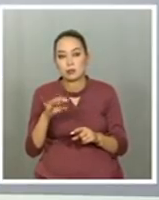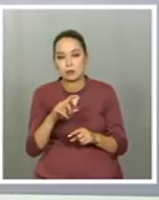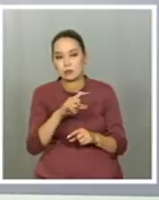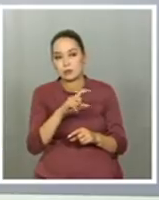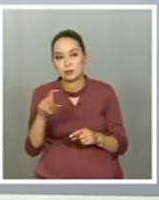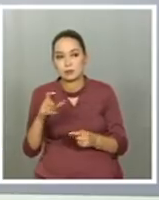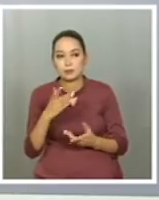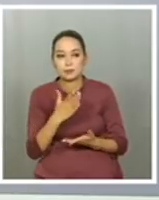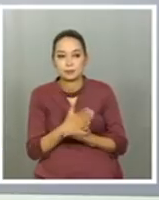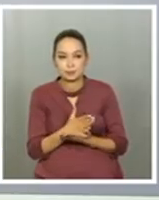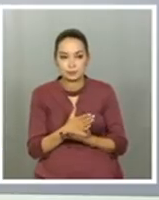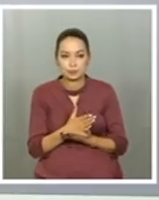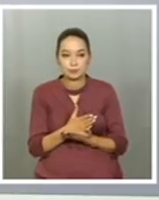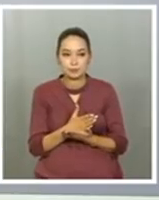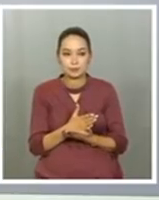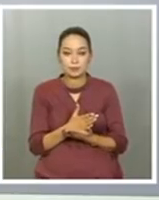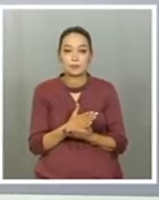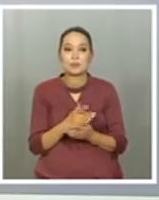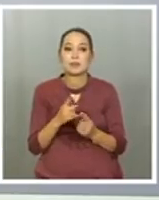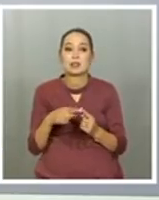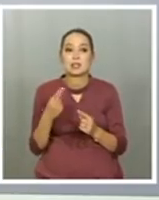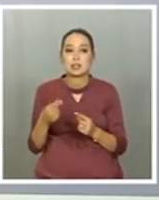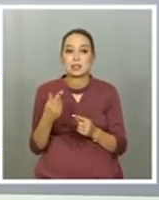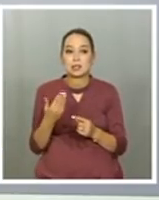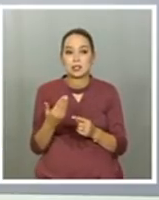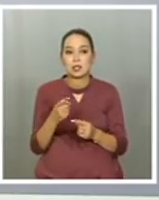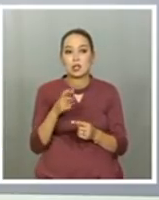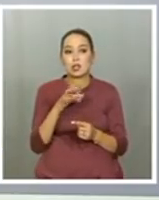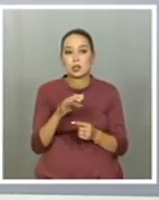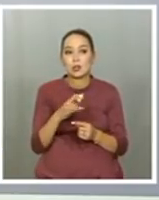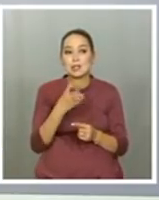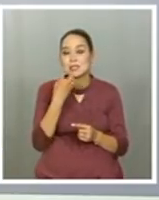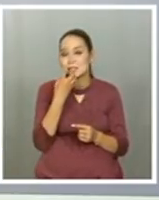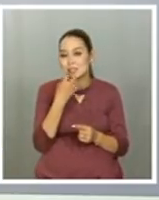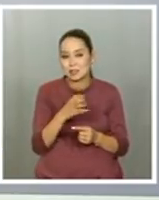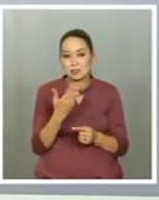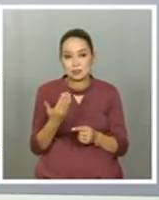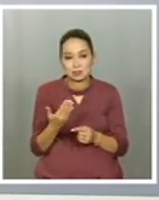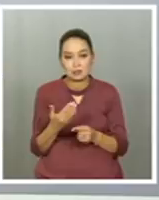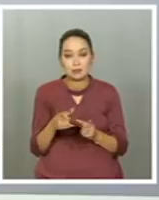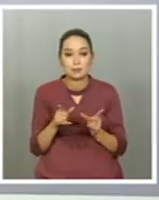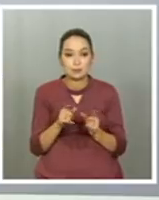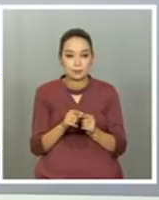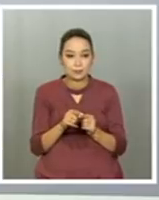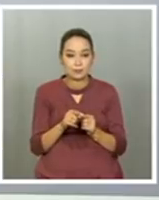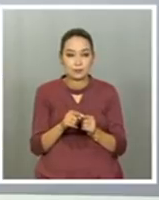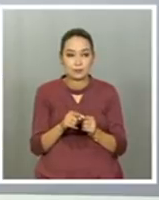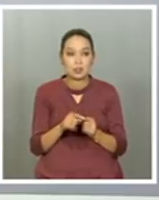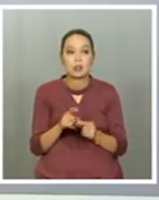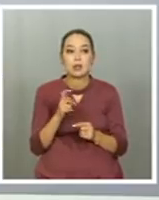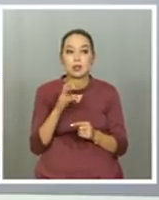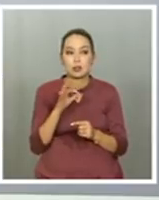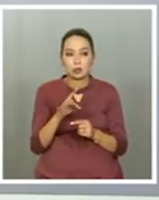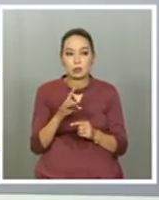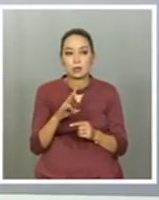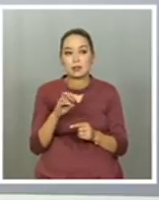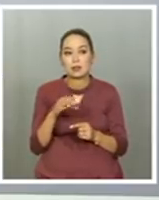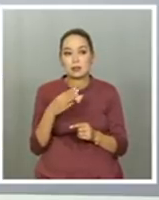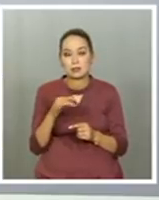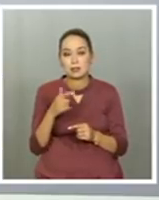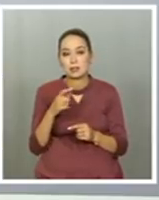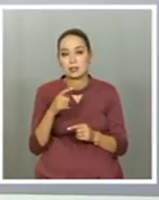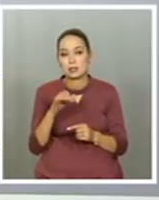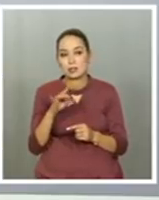сілтімен әрекеттесуі. Келесі біз хлордың ыстық сілтімен әрекеттесуін қарастырайық. Хлор натрий гидроксидінің